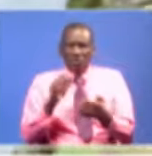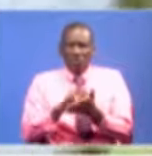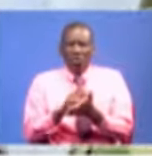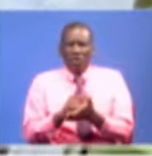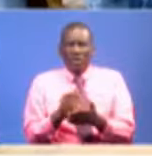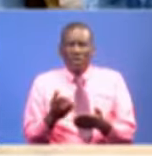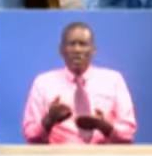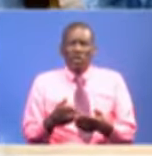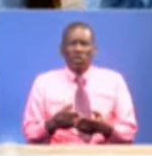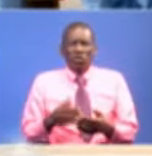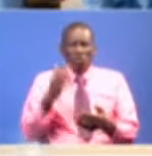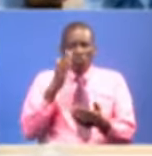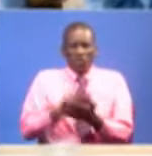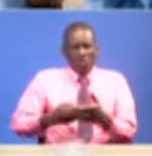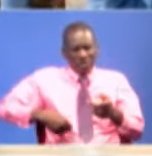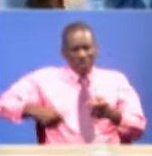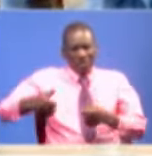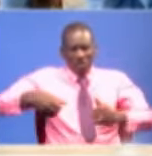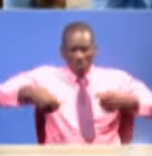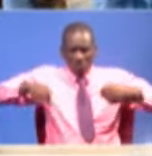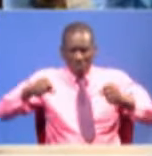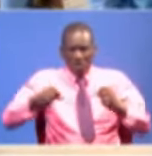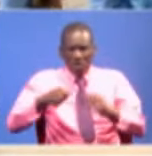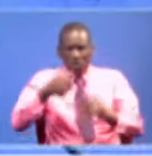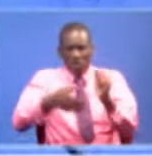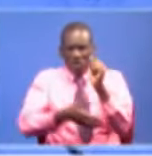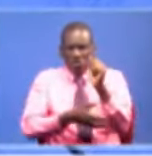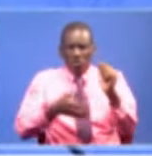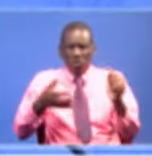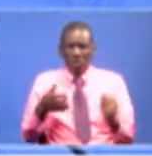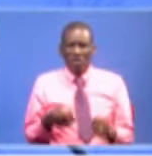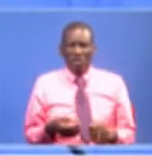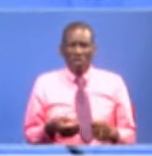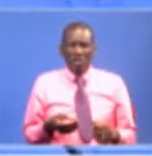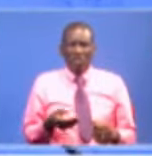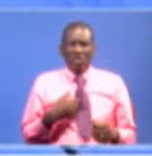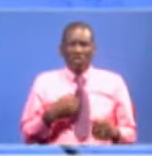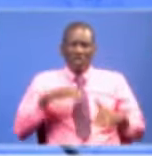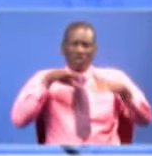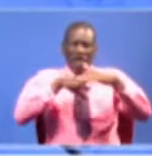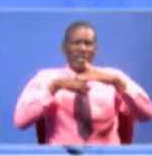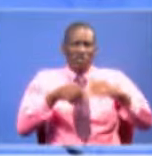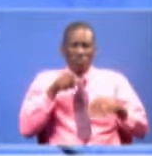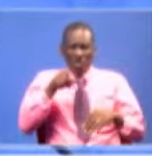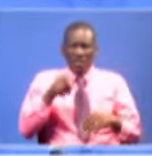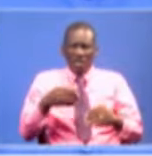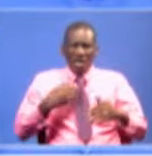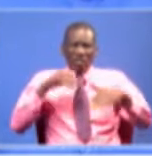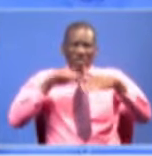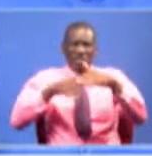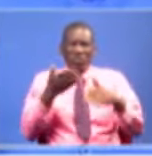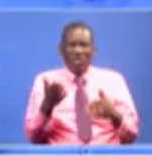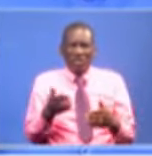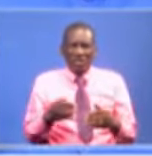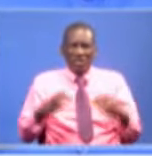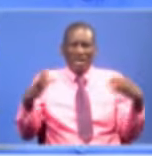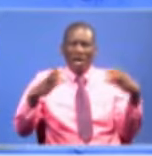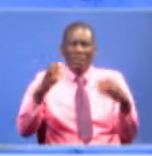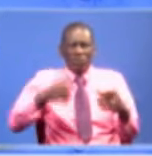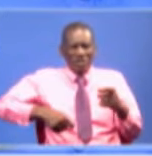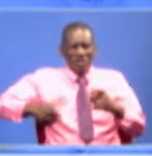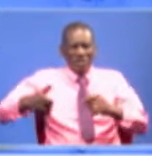kuhalalisha uuzaji wa pikipiki hizi zilizoibwa. Wako na access ya hizi kampuni zenye zinauza